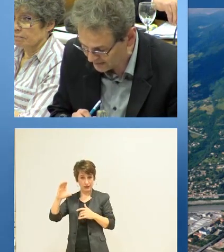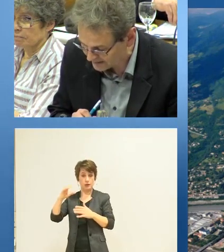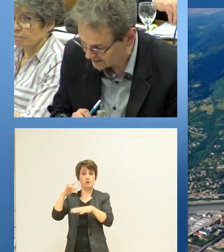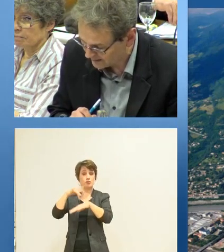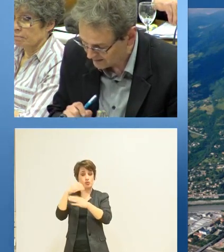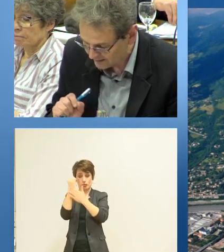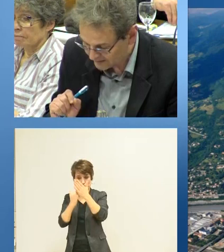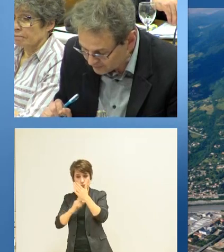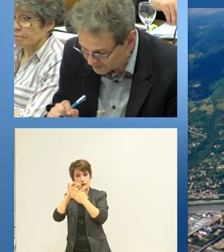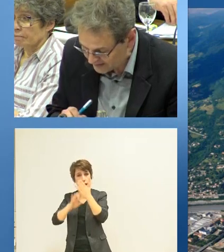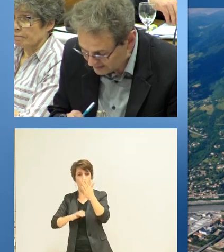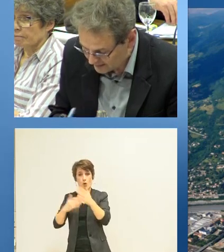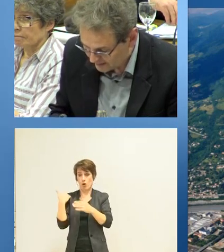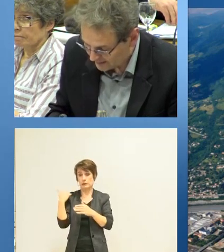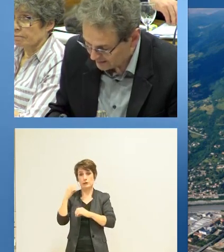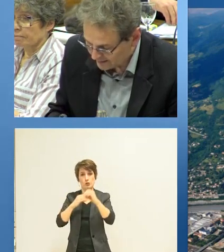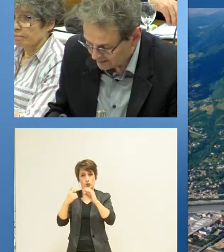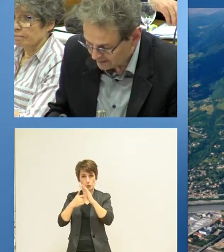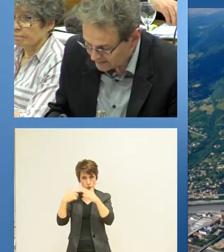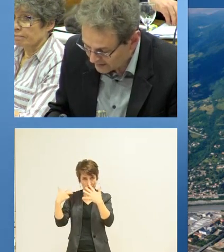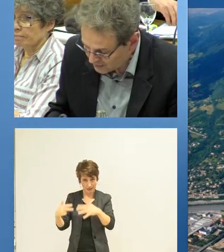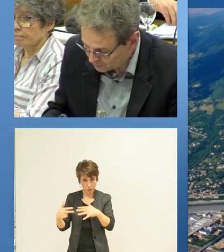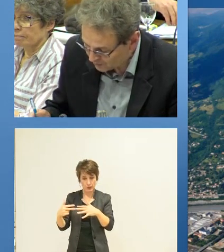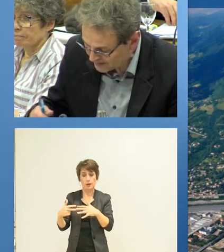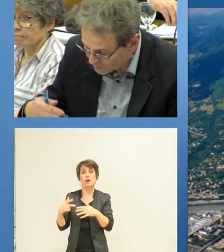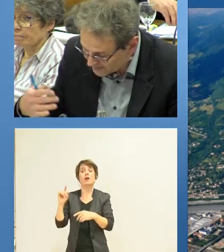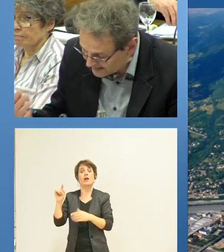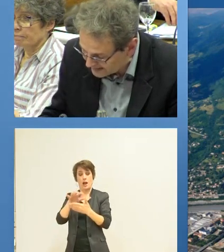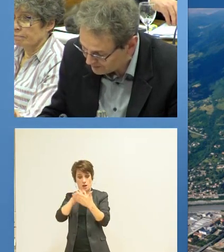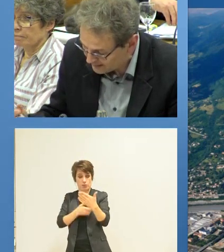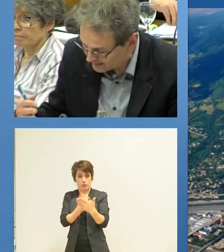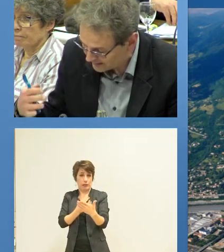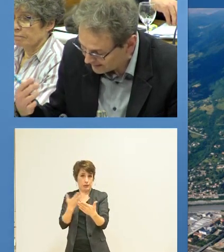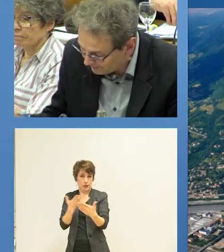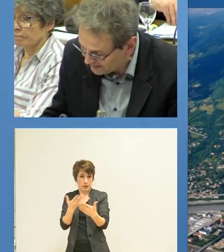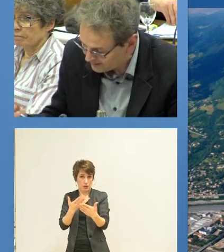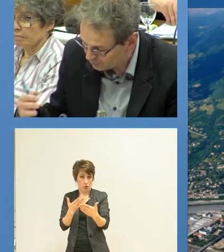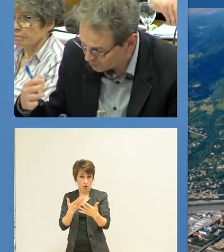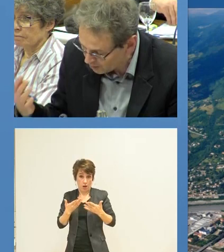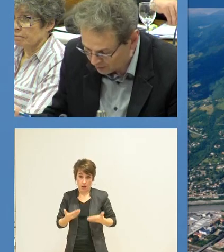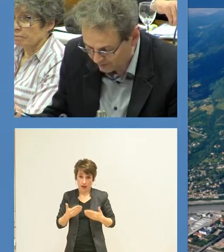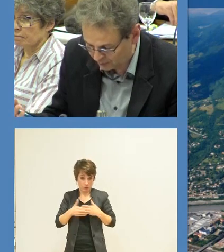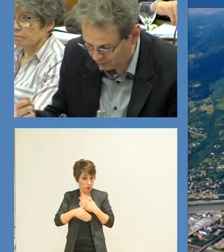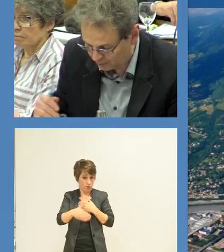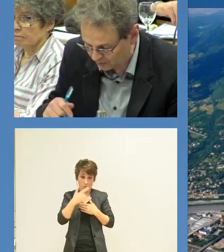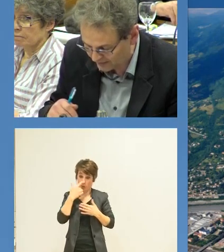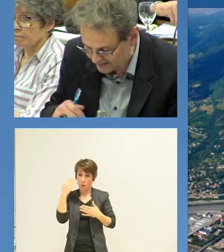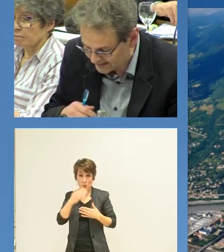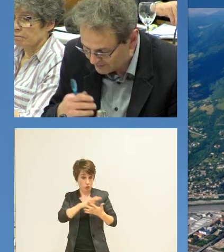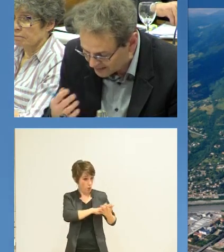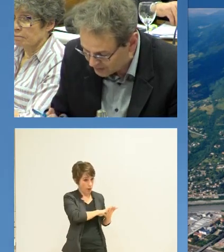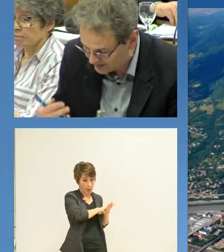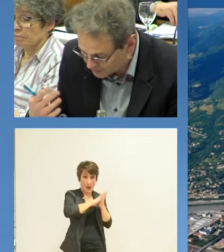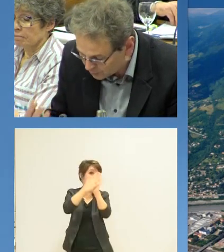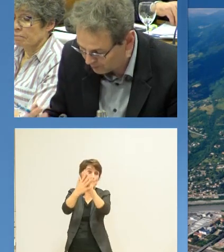2018 dit aussi il s'agit de transition systémique rapide de grande envergure dans les